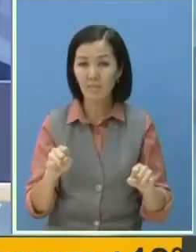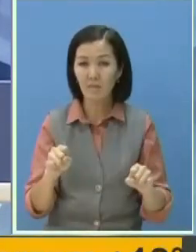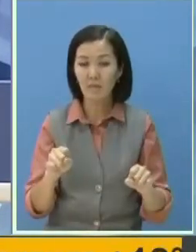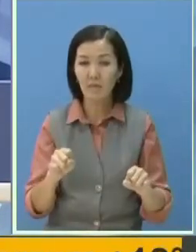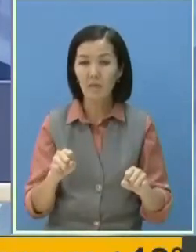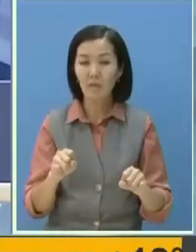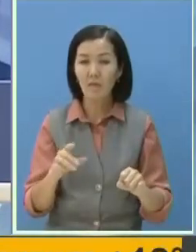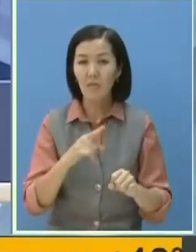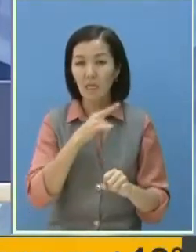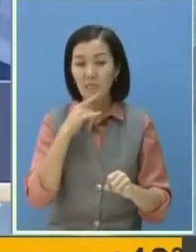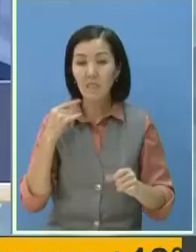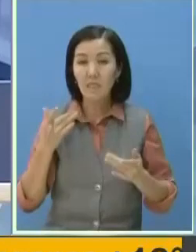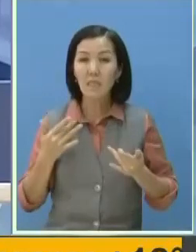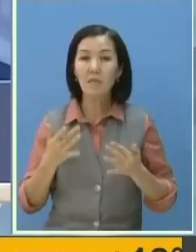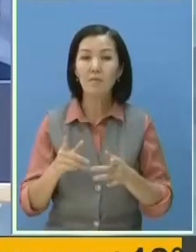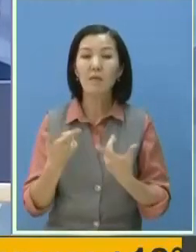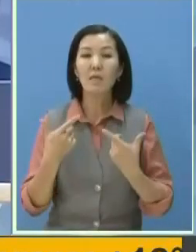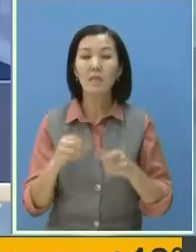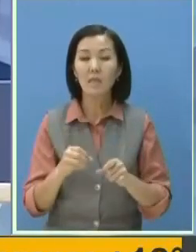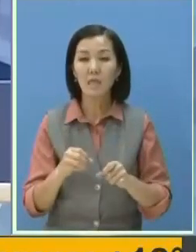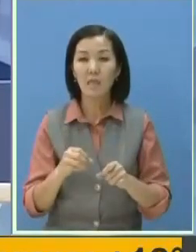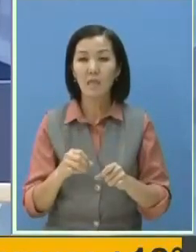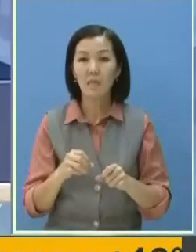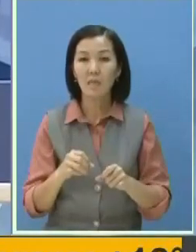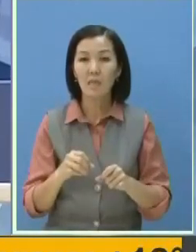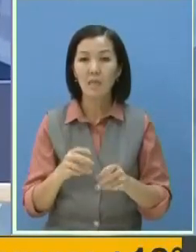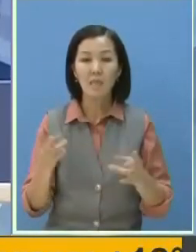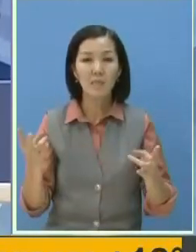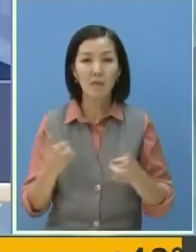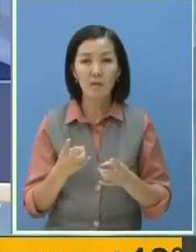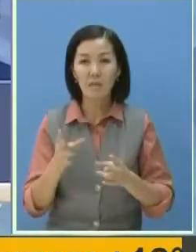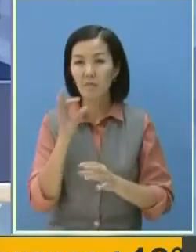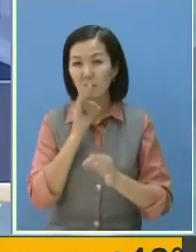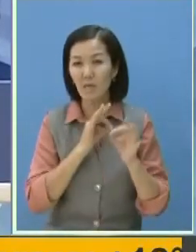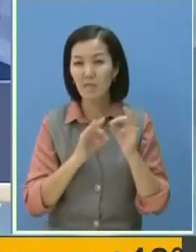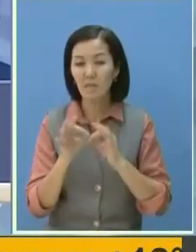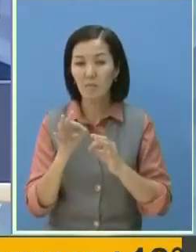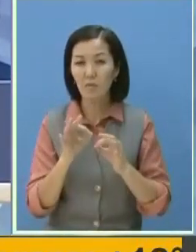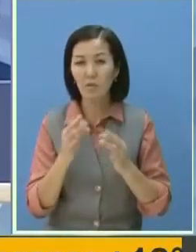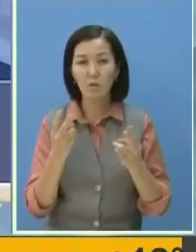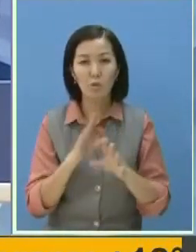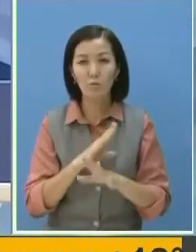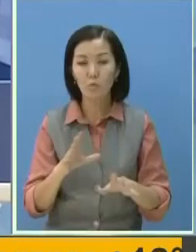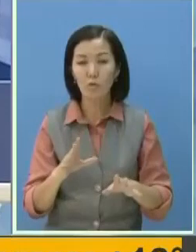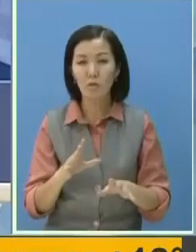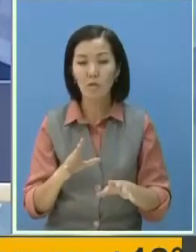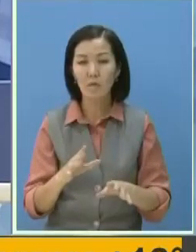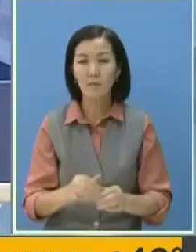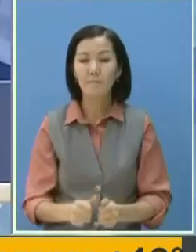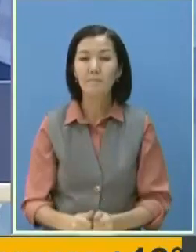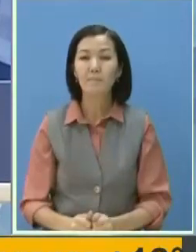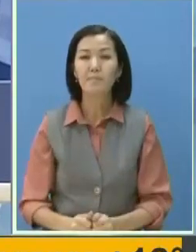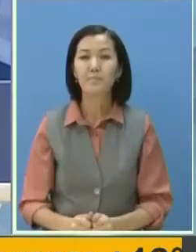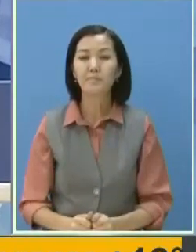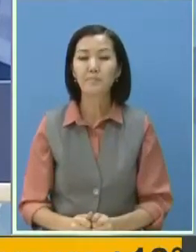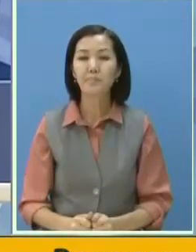российское, где было, значит, подтверждено, что необходимость в антибиотиках, да, это почти 300 тысяч